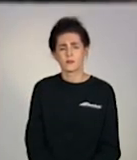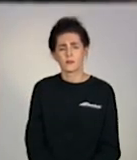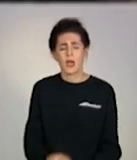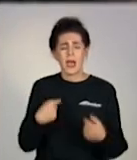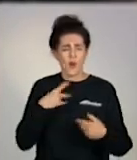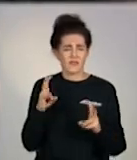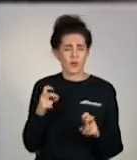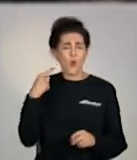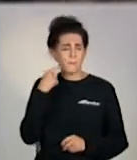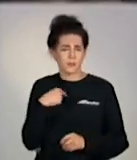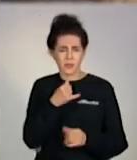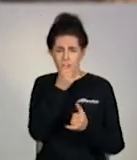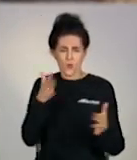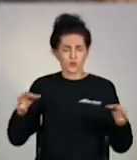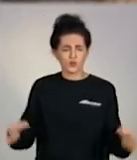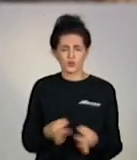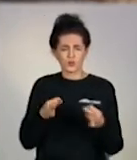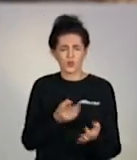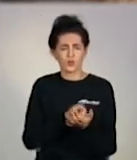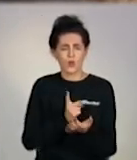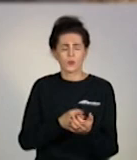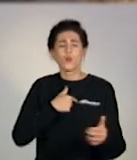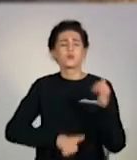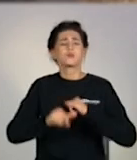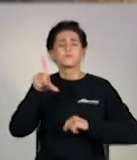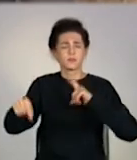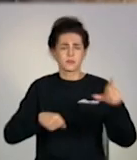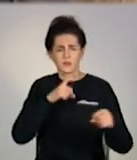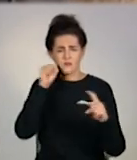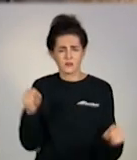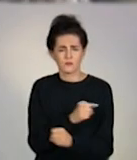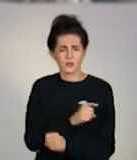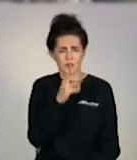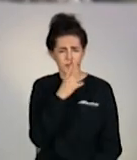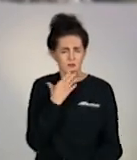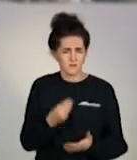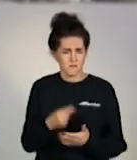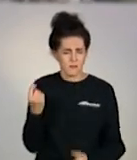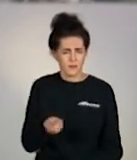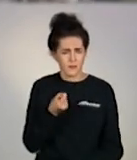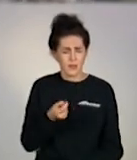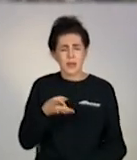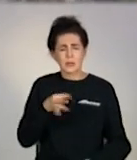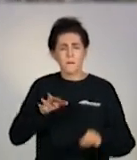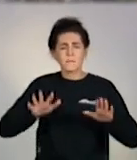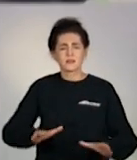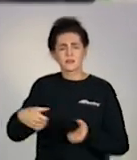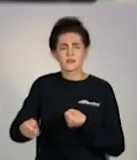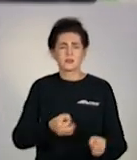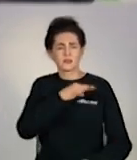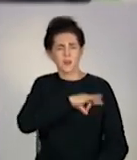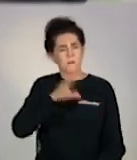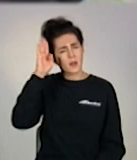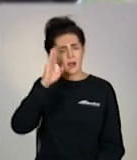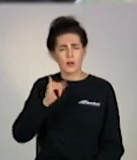можемо доказати, нічого не можемо зробити. І куди б я їздив би з такою зарплатою? Натомість міським транспортом користується пан